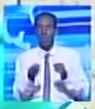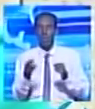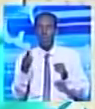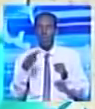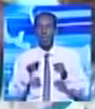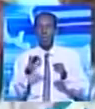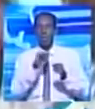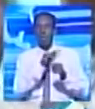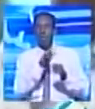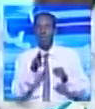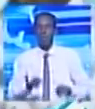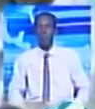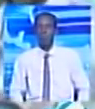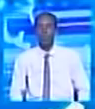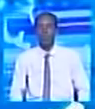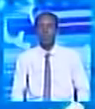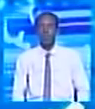scolarisés.